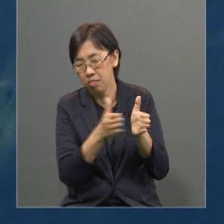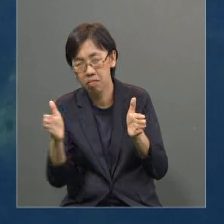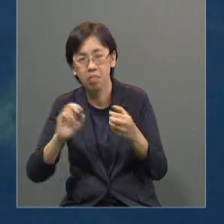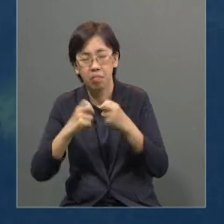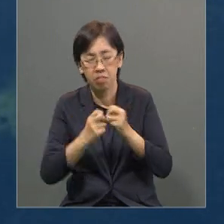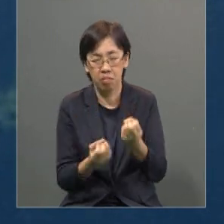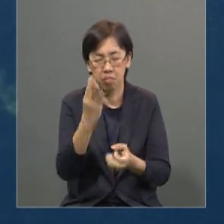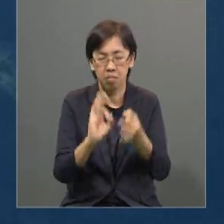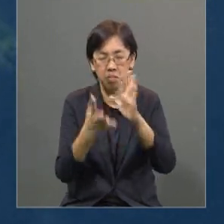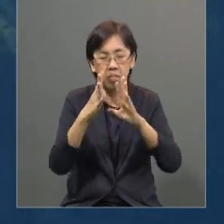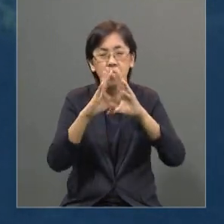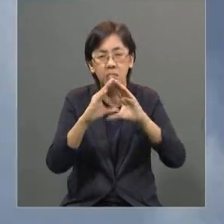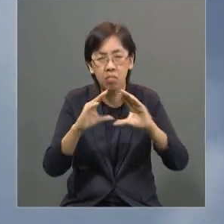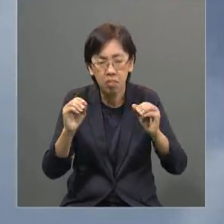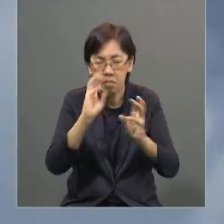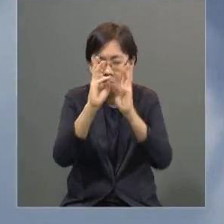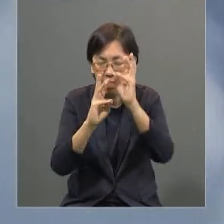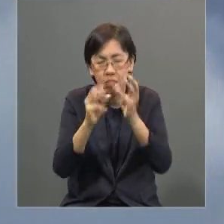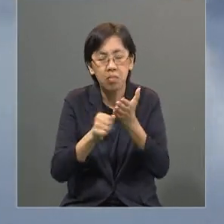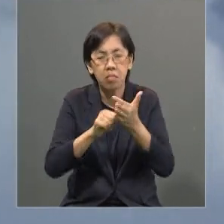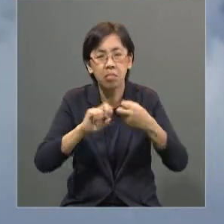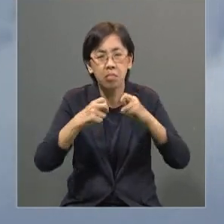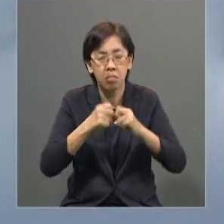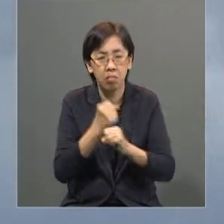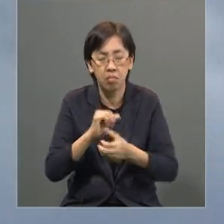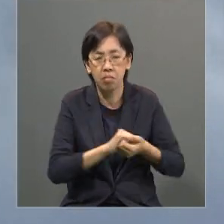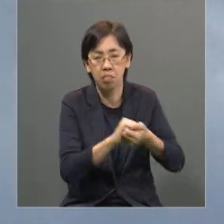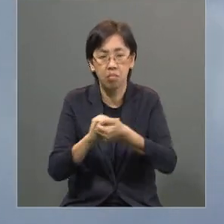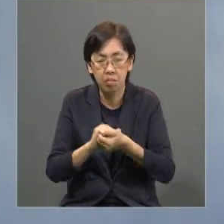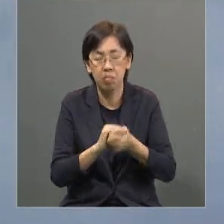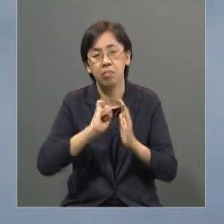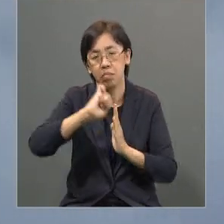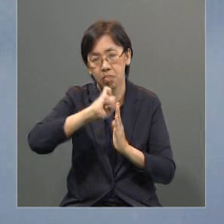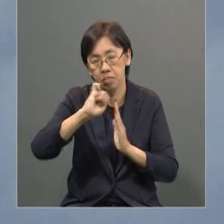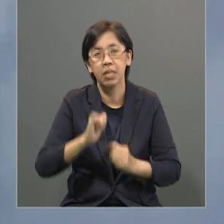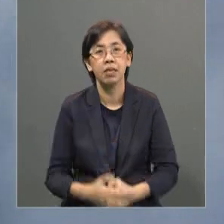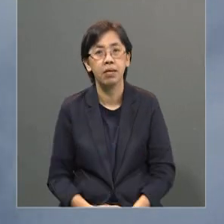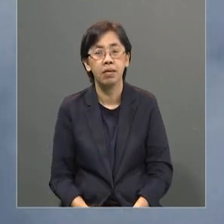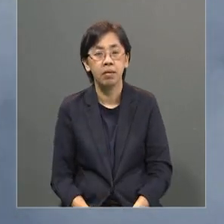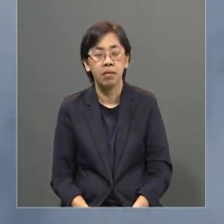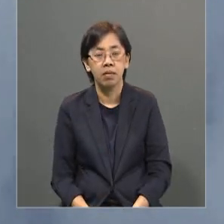ควันไฟป่าและฝุ่นละอองขนาดเล็กภายใต้การทำงานร่วมกับจังหวัดเชียงใหม่ค่ะ